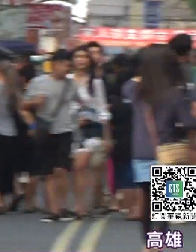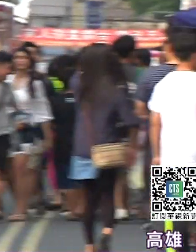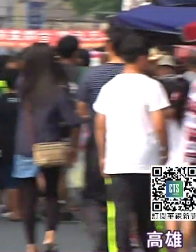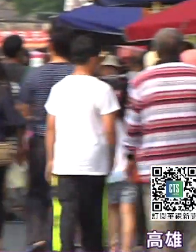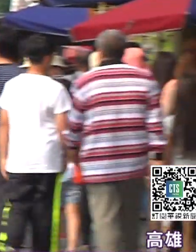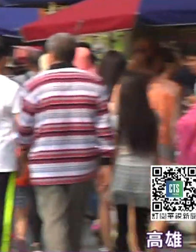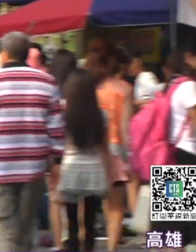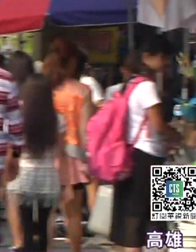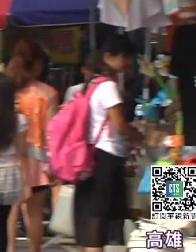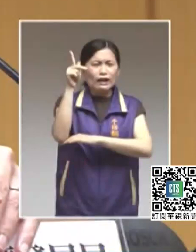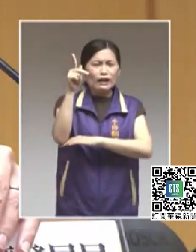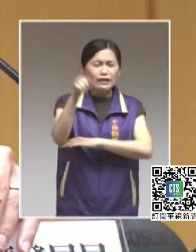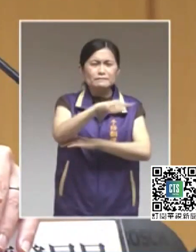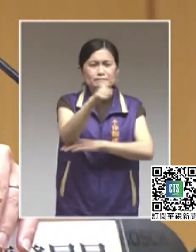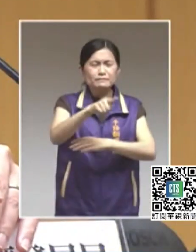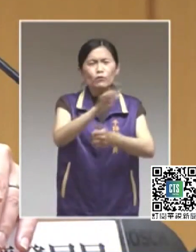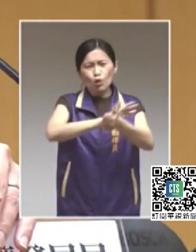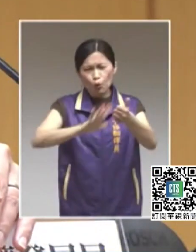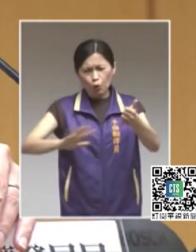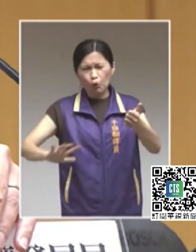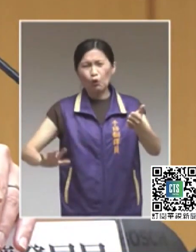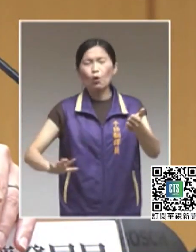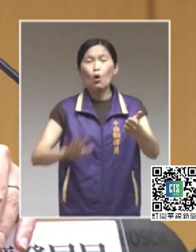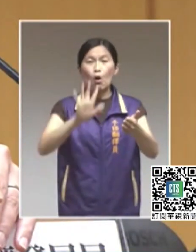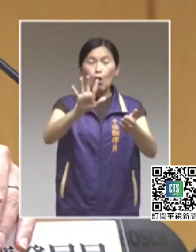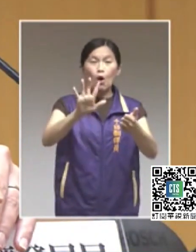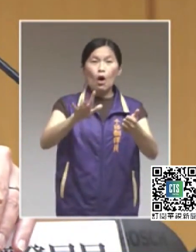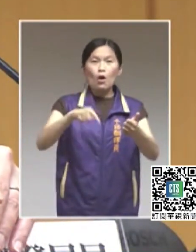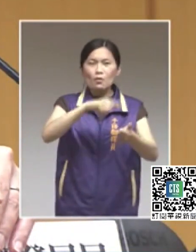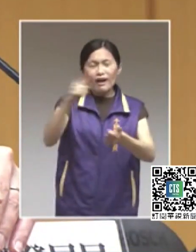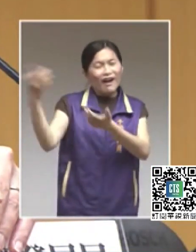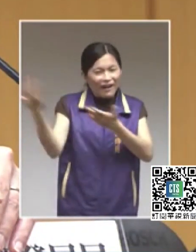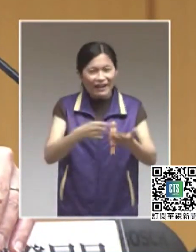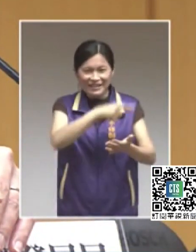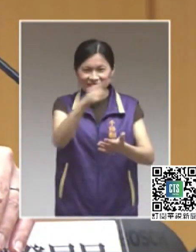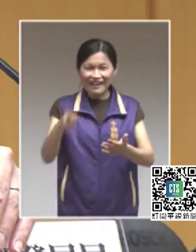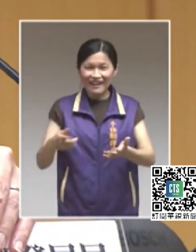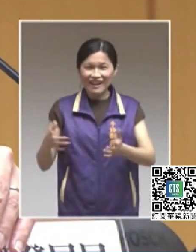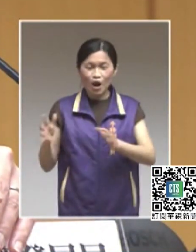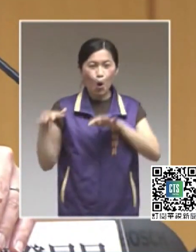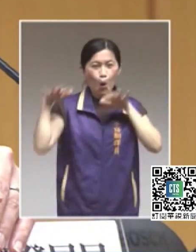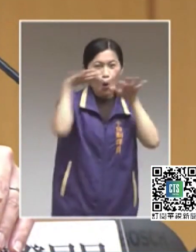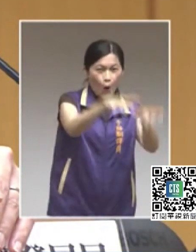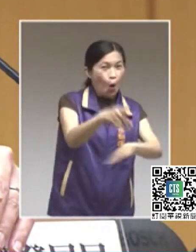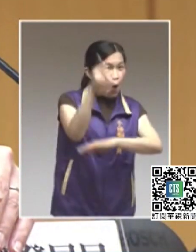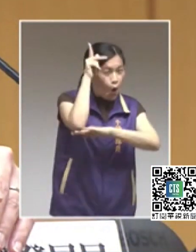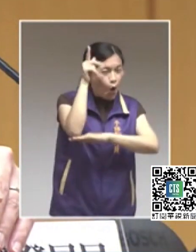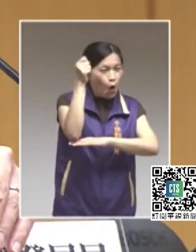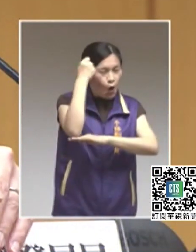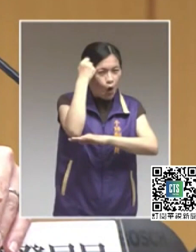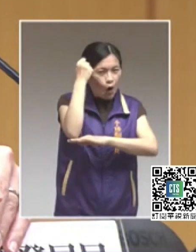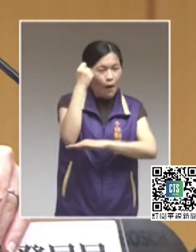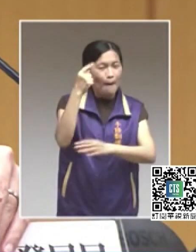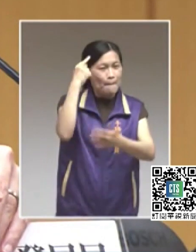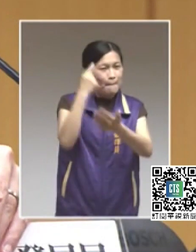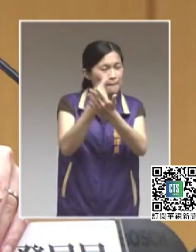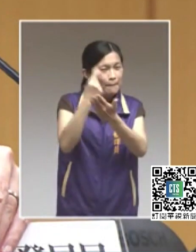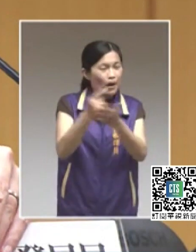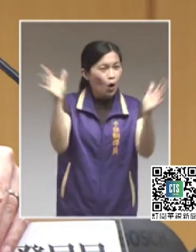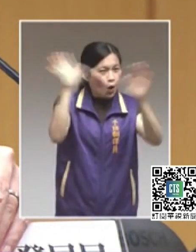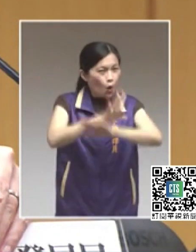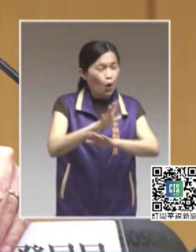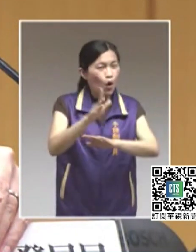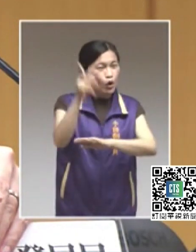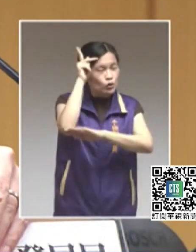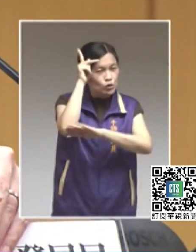的旗津券。 那我们也欢迎大家再回到我们旗津来做住宿，所以针对旗津的旅宿业美完美房呢，如果来住宿的话，我